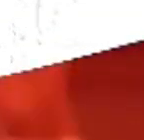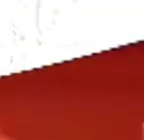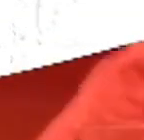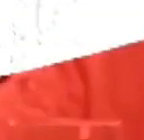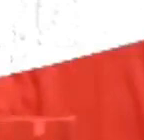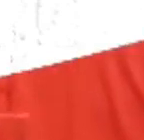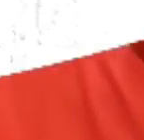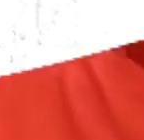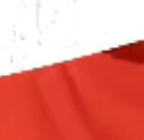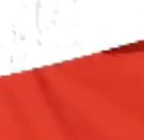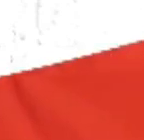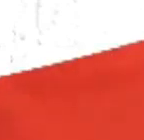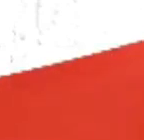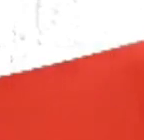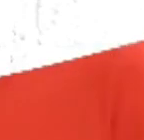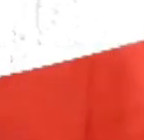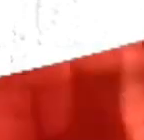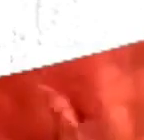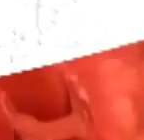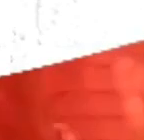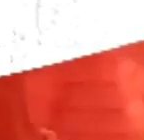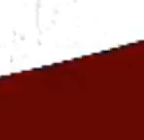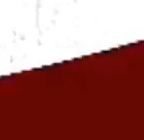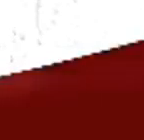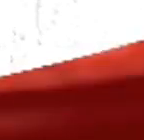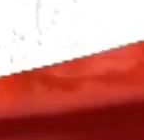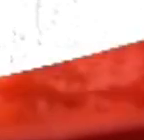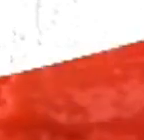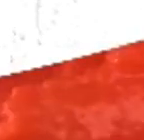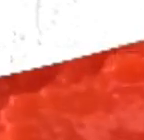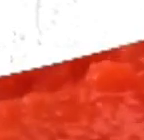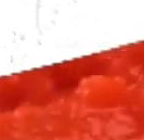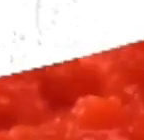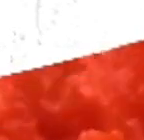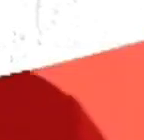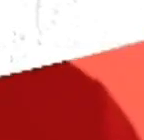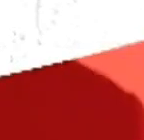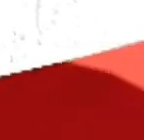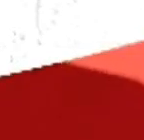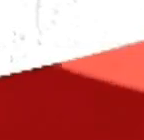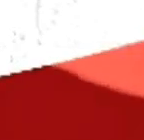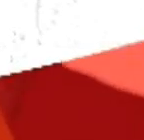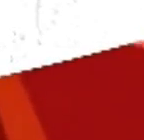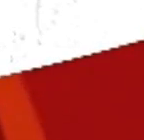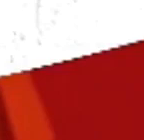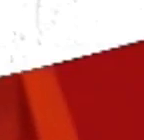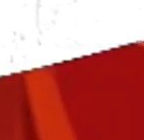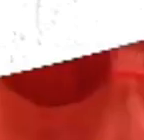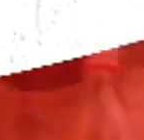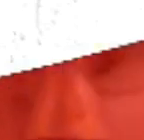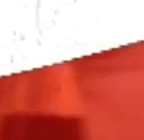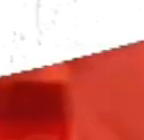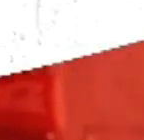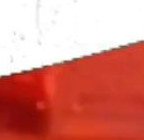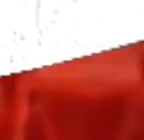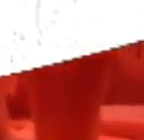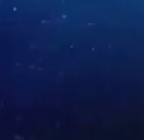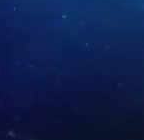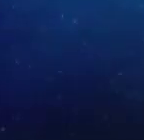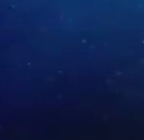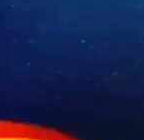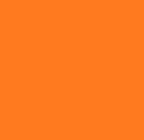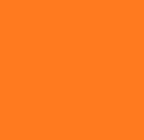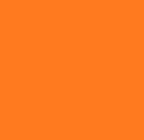Kozese sepichi entufu ereja mu byofumba okwewala okubyanika kungulu kuba tebisobola kujja